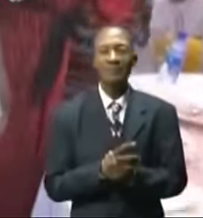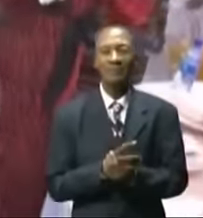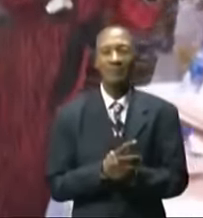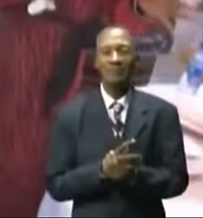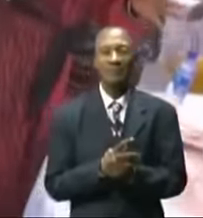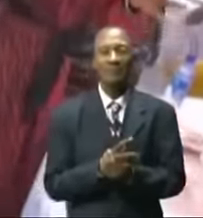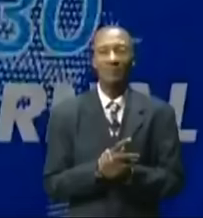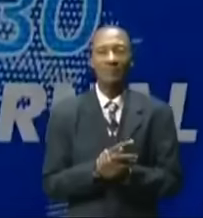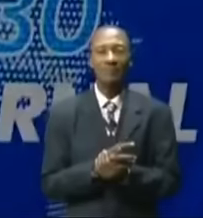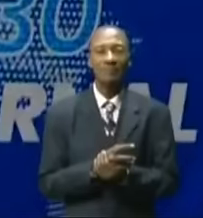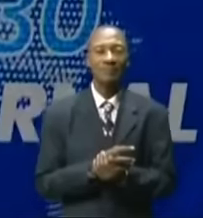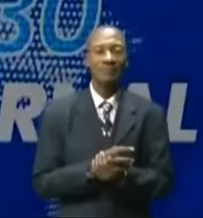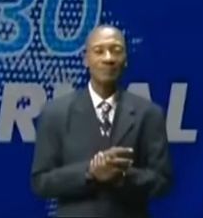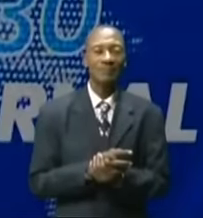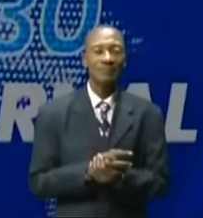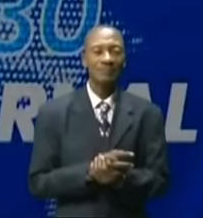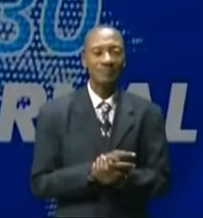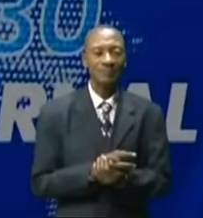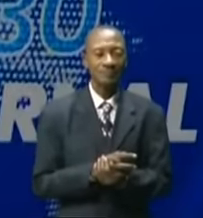Congo.